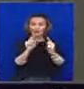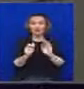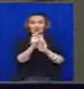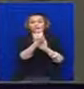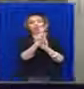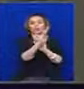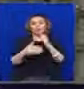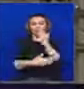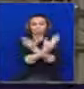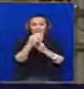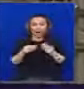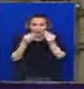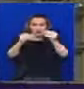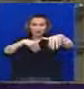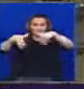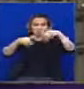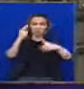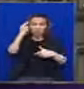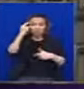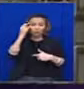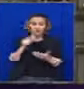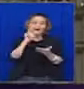เพื่อเปิดโอกาสให้ประชาชนได้รับรู้ข้อมูลข่าวสาร